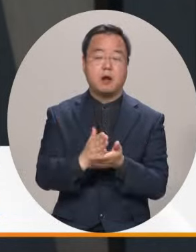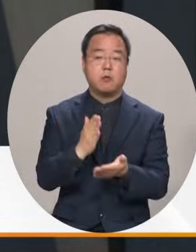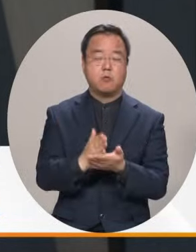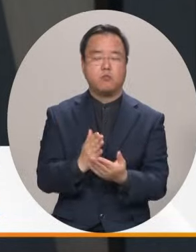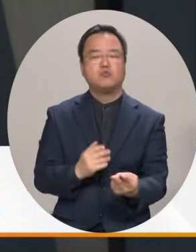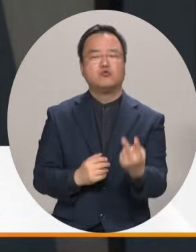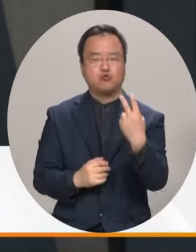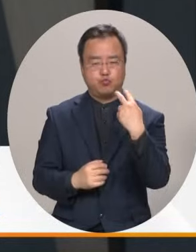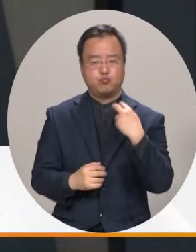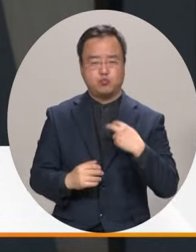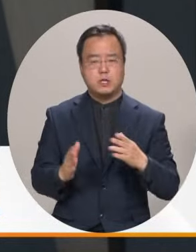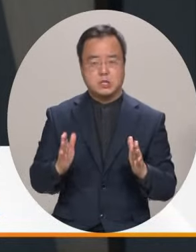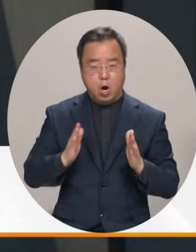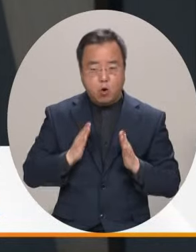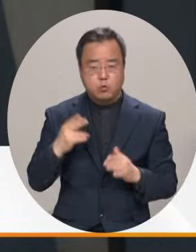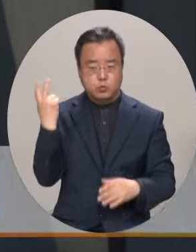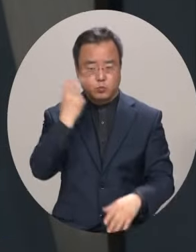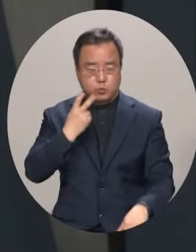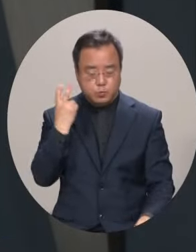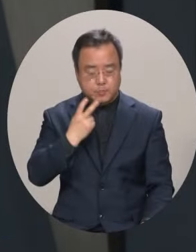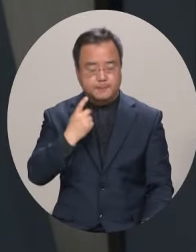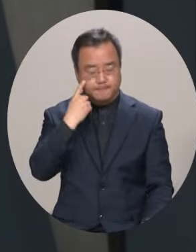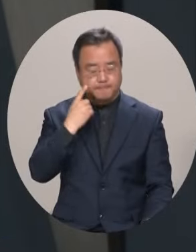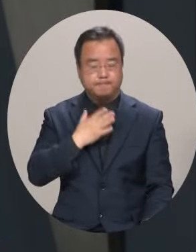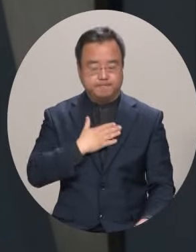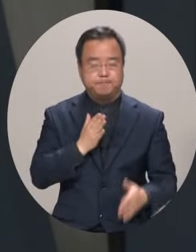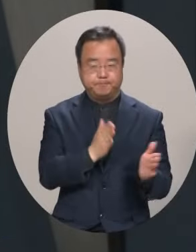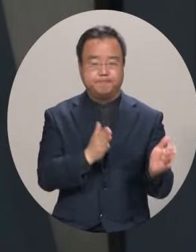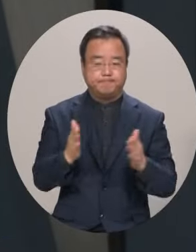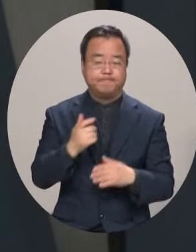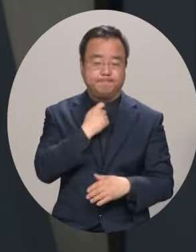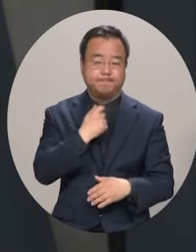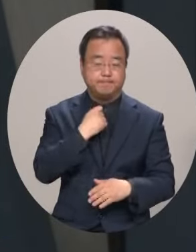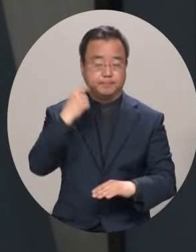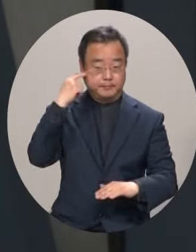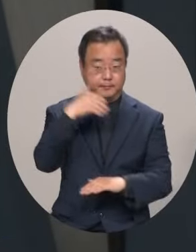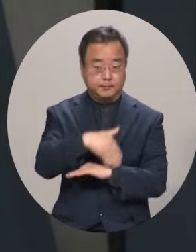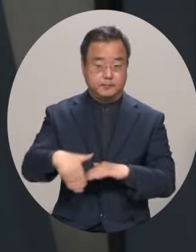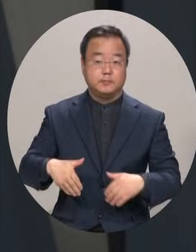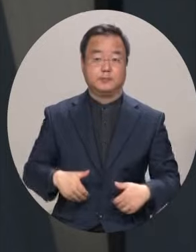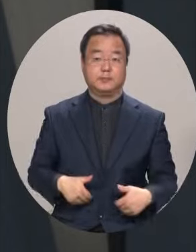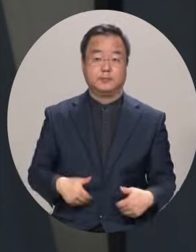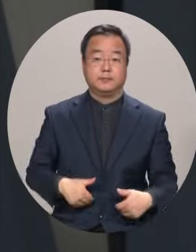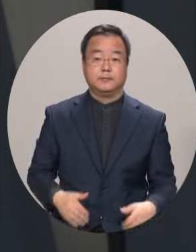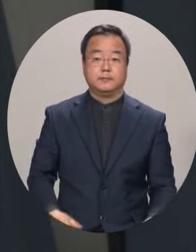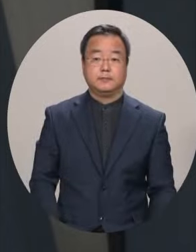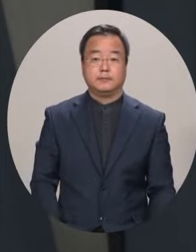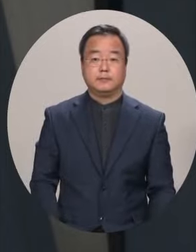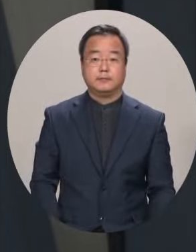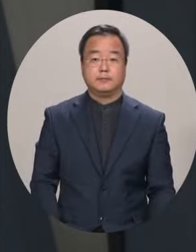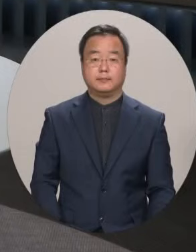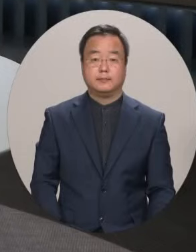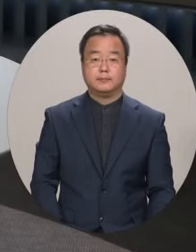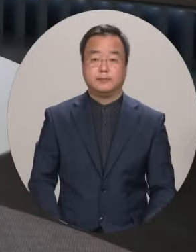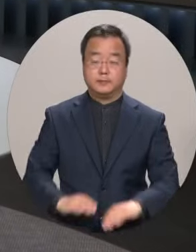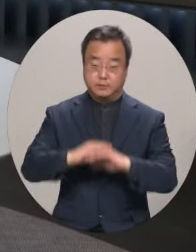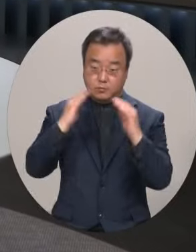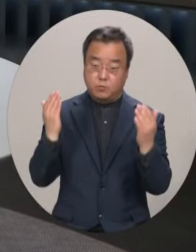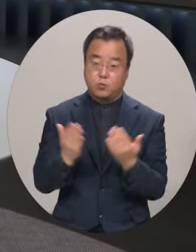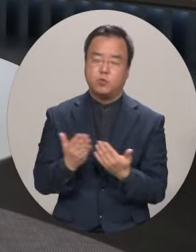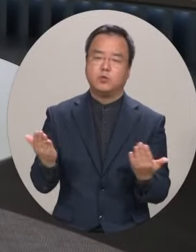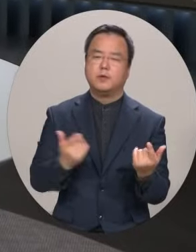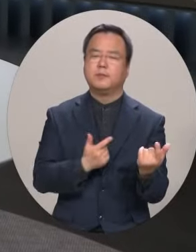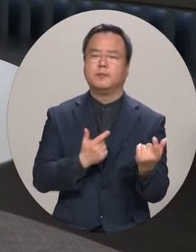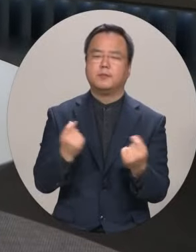역량을 두루두루 갖추겠다 이렇게 종합적인 계획을 세우는 것이 필요하지 않을까 싶습니다네 모든 일이